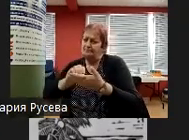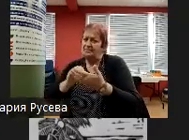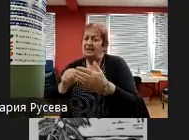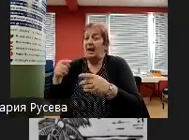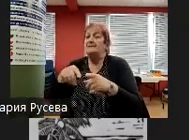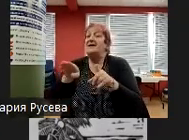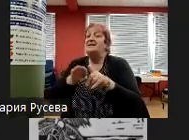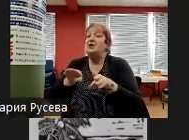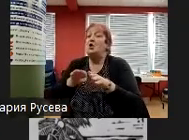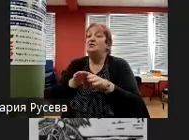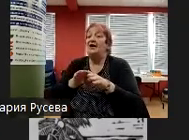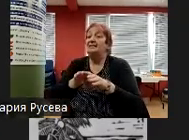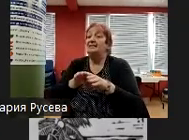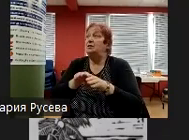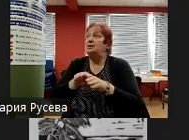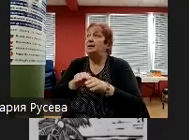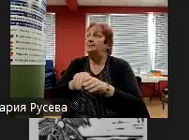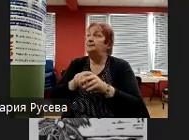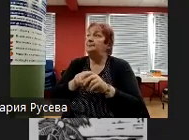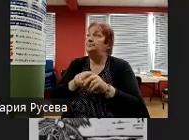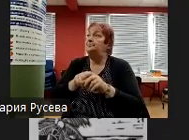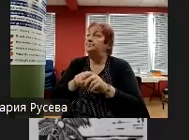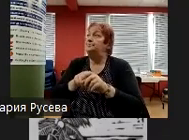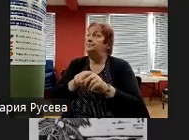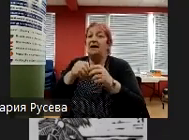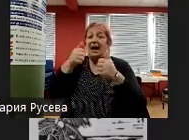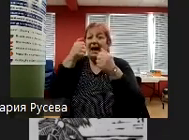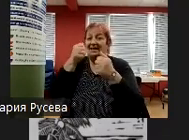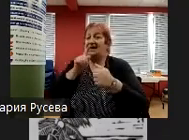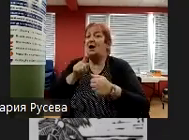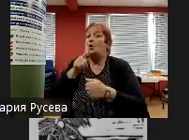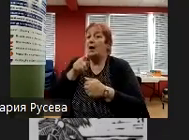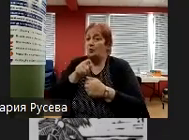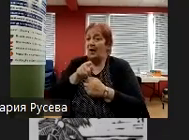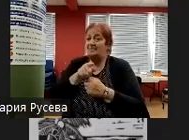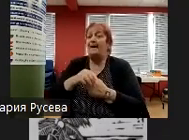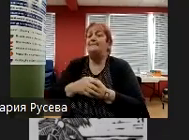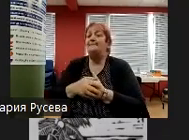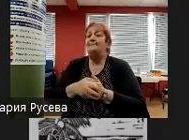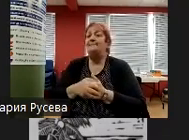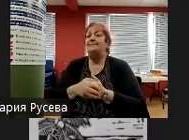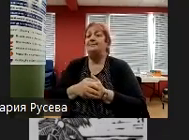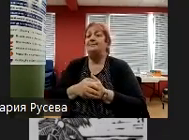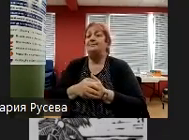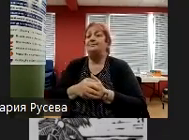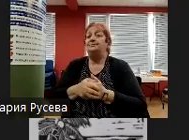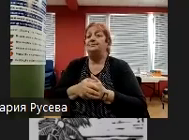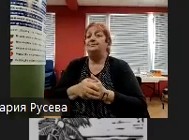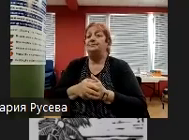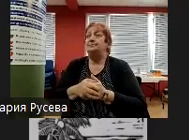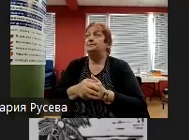към описание към всяка снимка, която се включва в някакъв